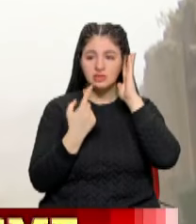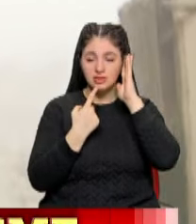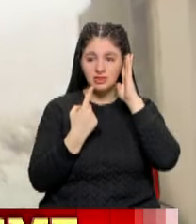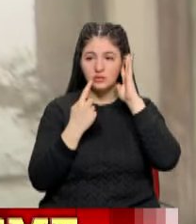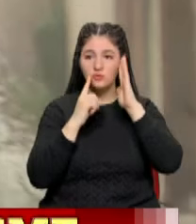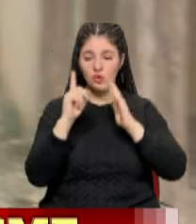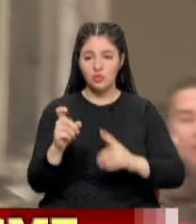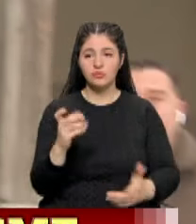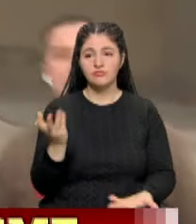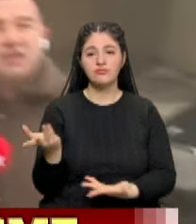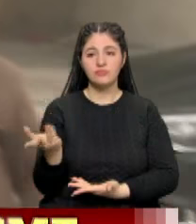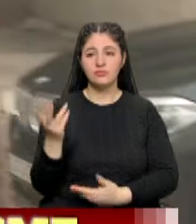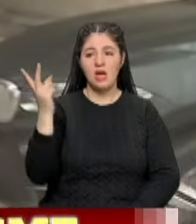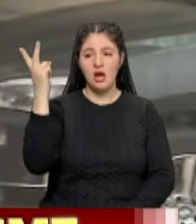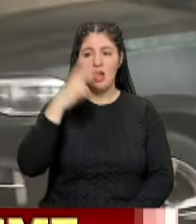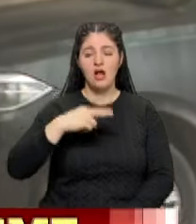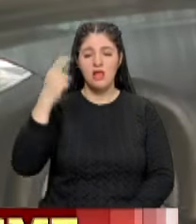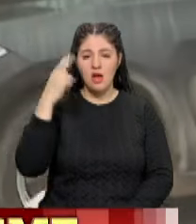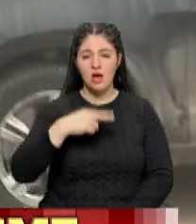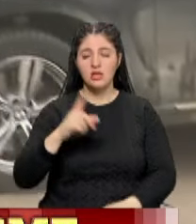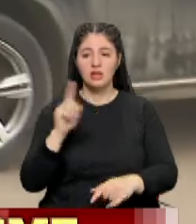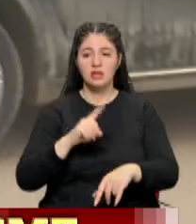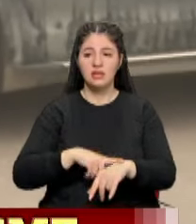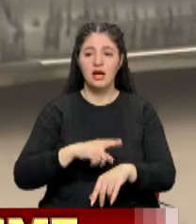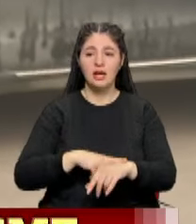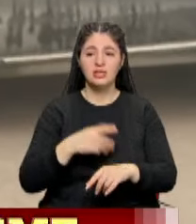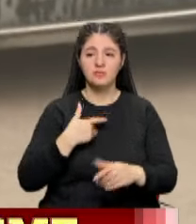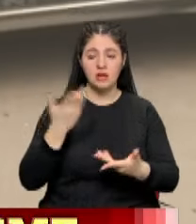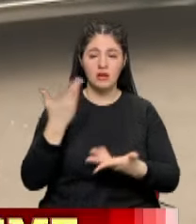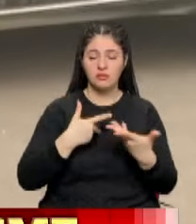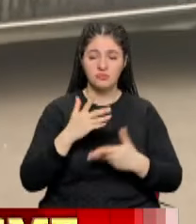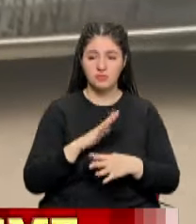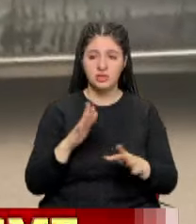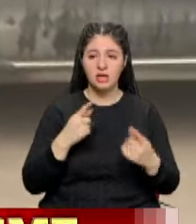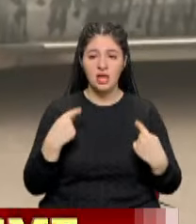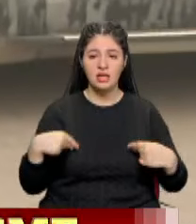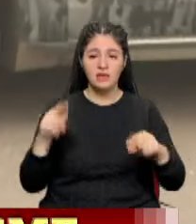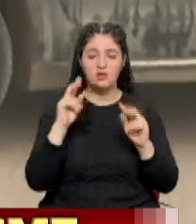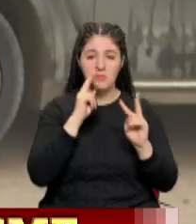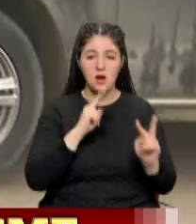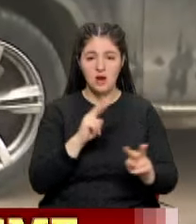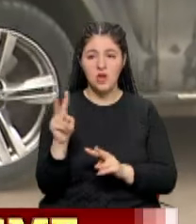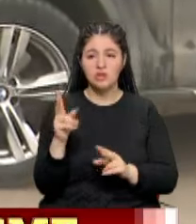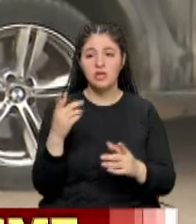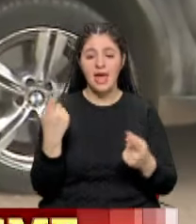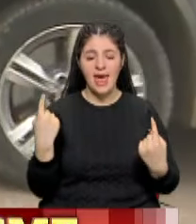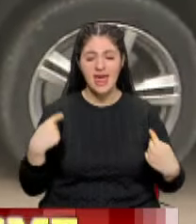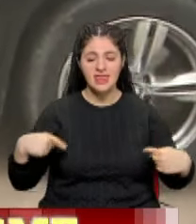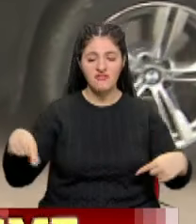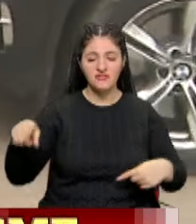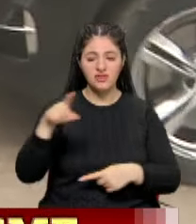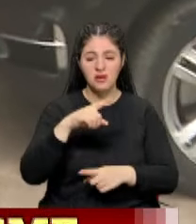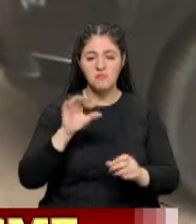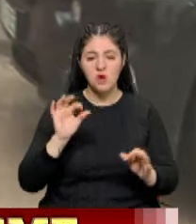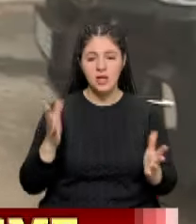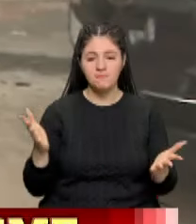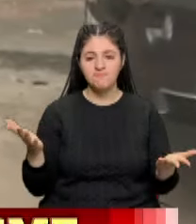dedik. İşte gözyaşlarıyla Çalar Saat'te bizlere anlattı. Etrafımıza bakıyoruz. Etrafımızda